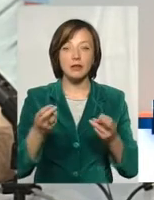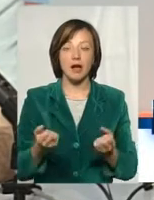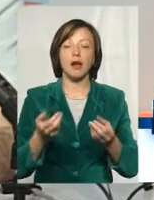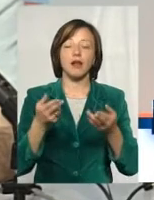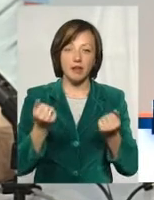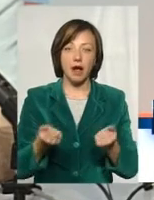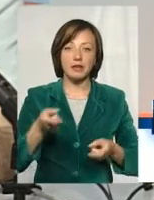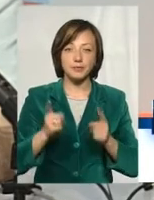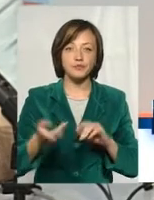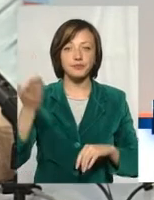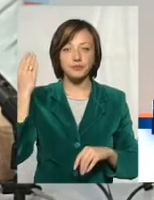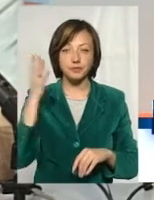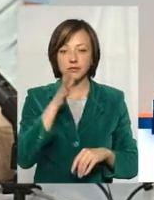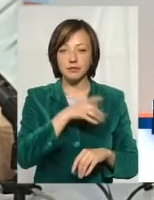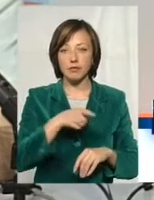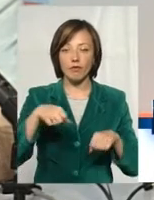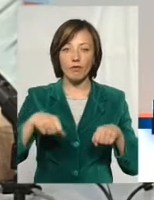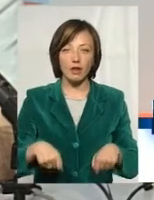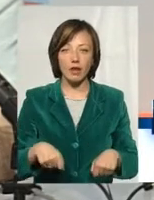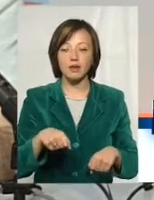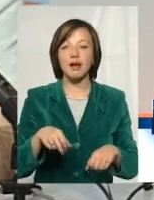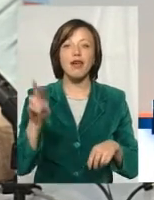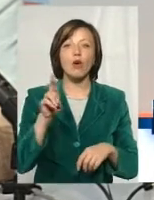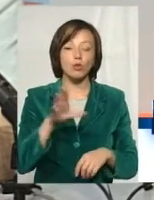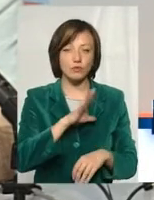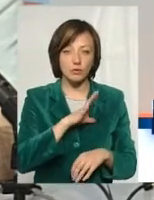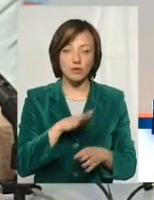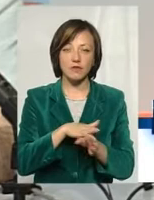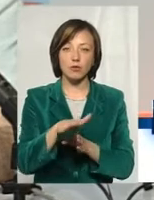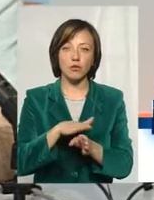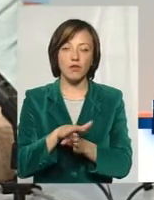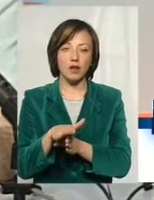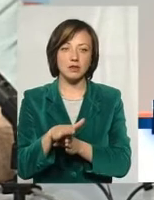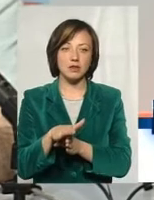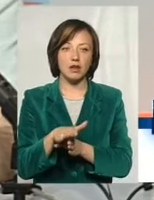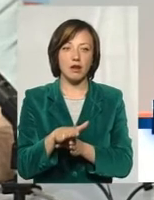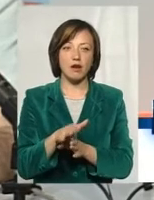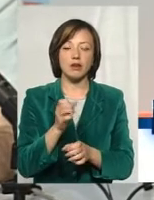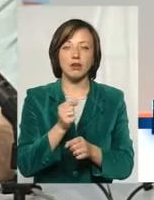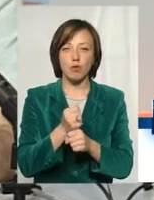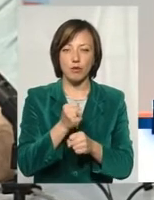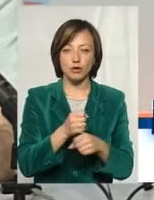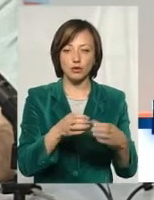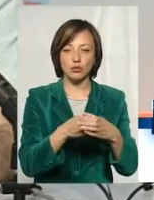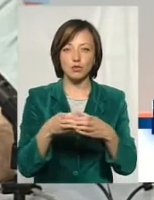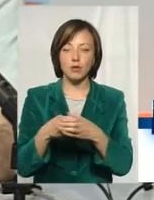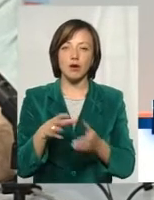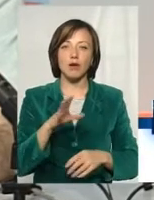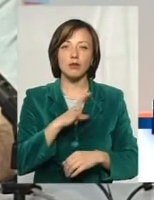при колишній владі, ще за часів Януковича, відбувалися робочі групи і